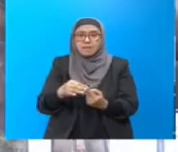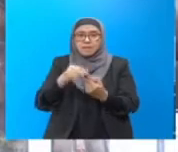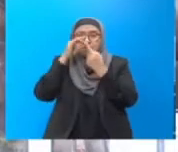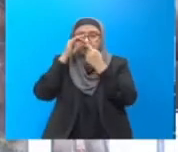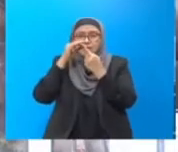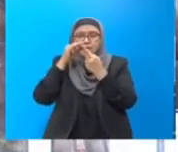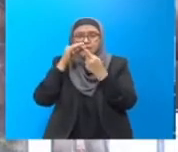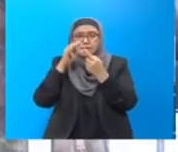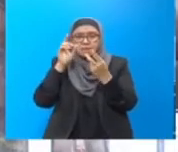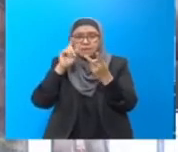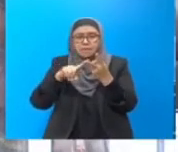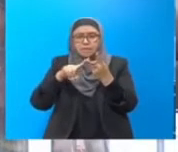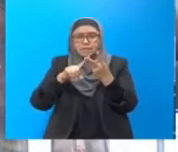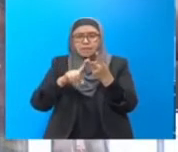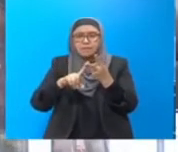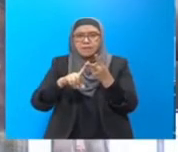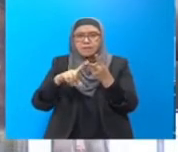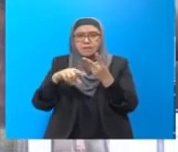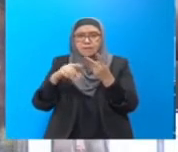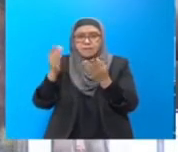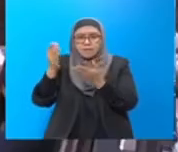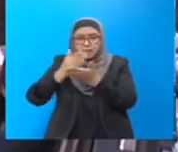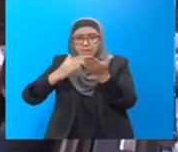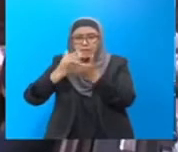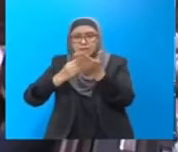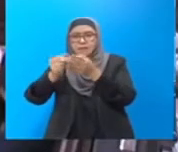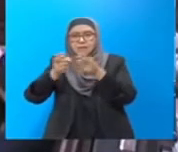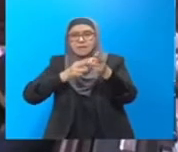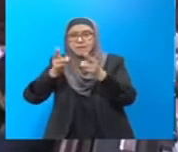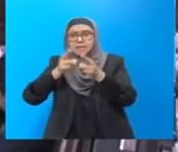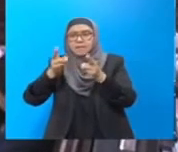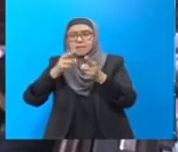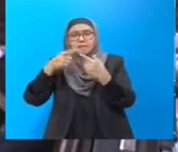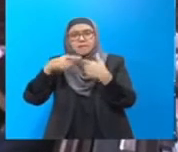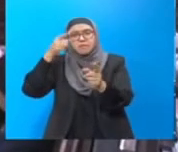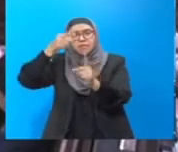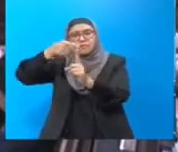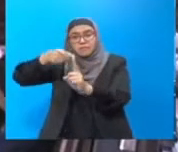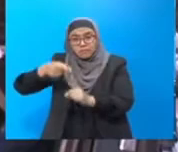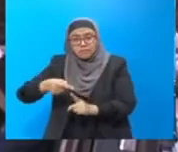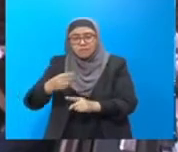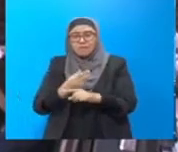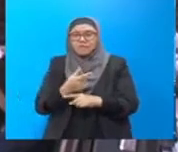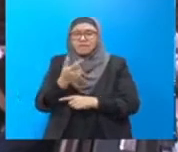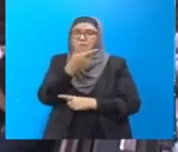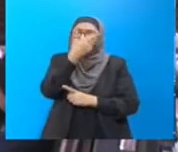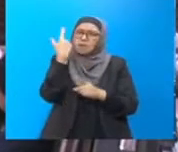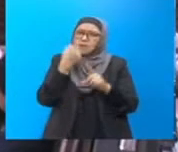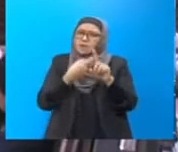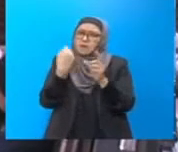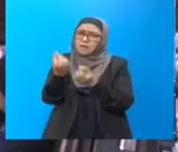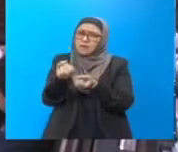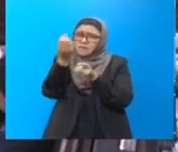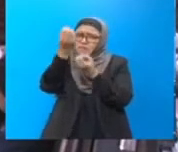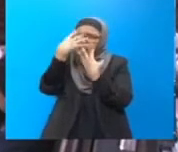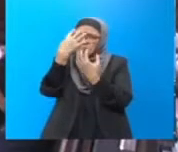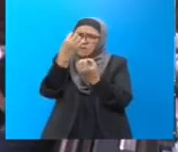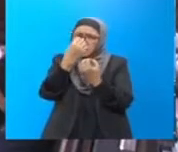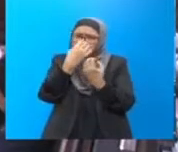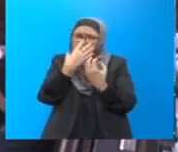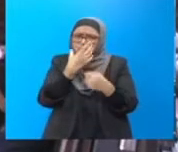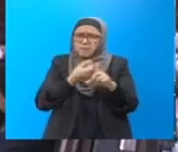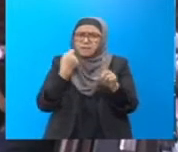mengecualikan dan insentif saintis tertentu kerana daripada maklumat yang saya perolehi dan